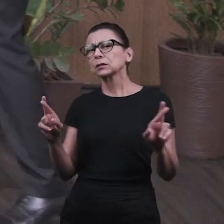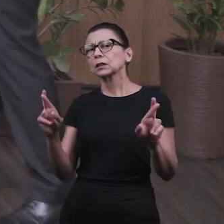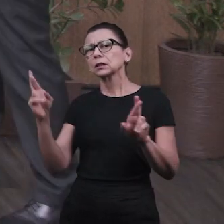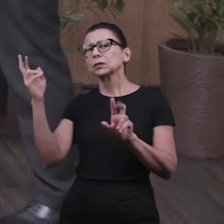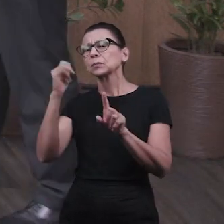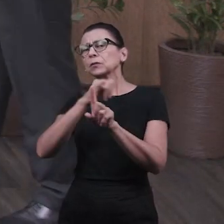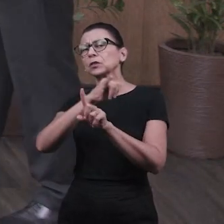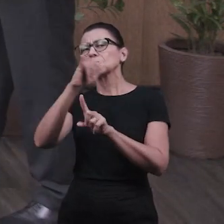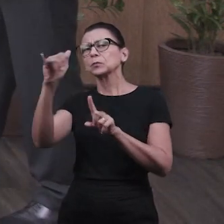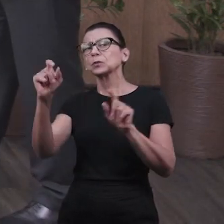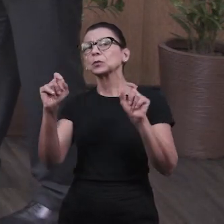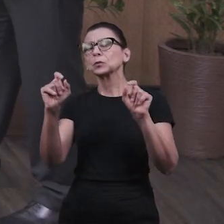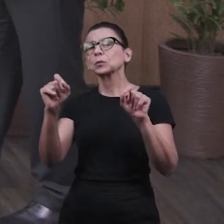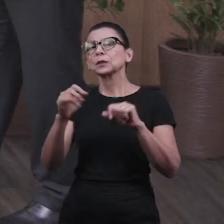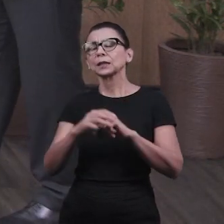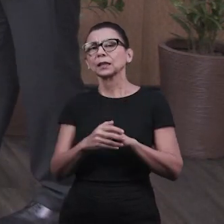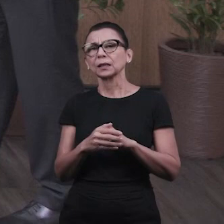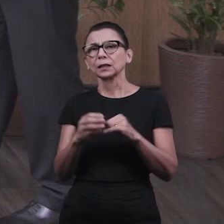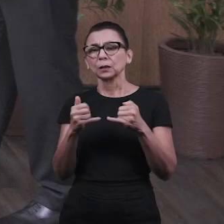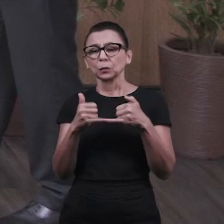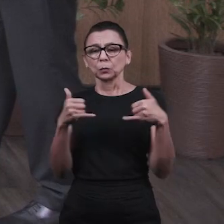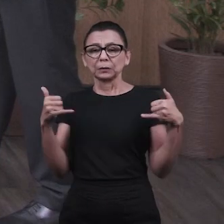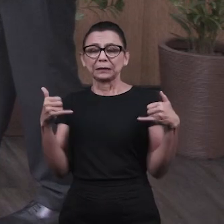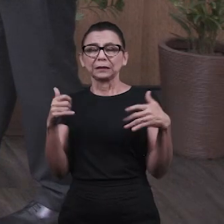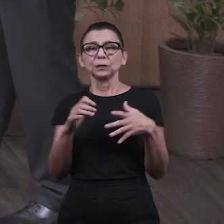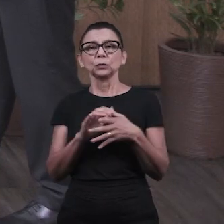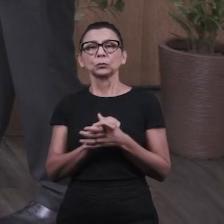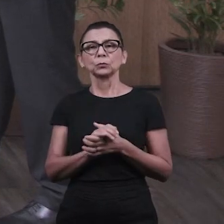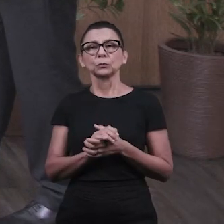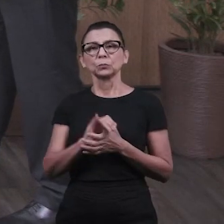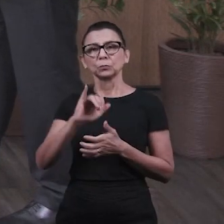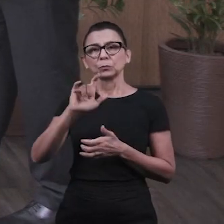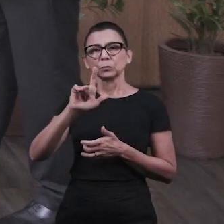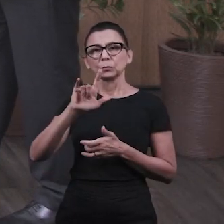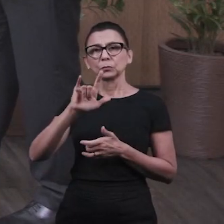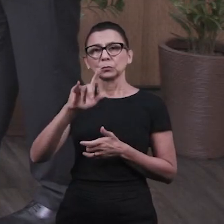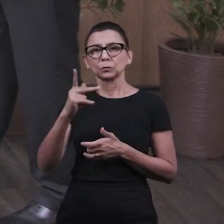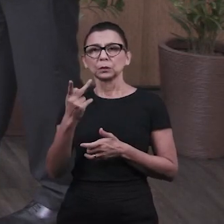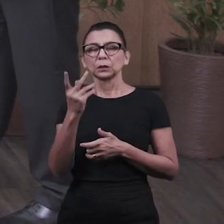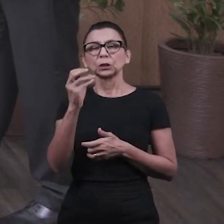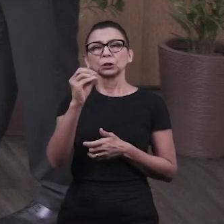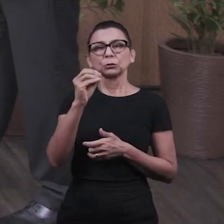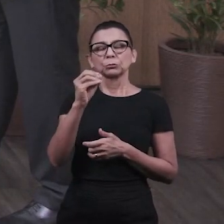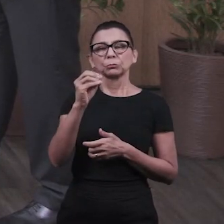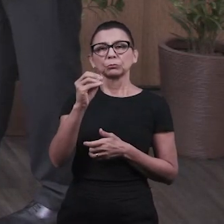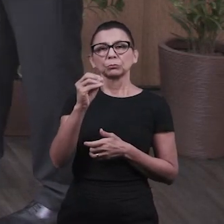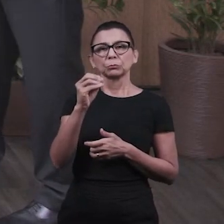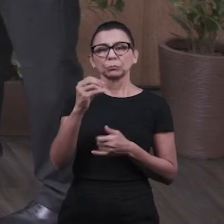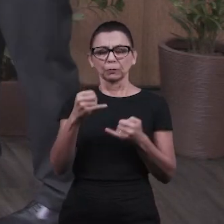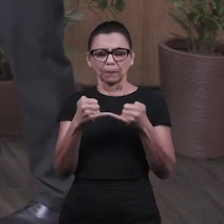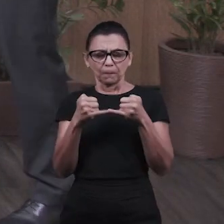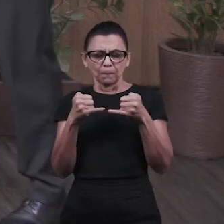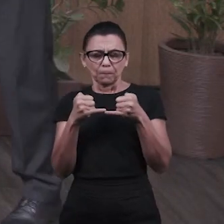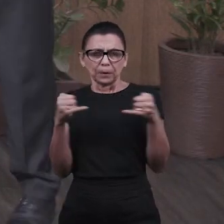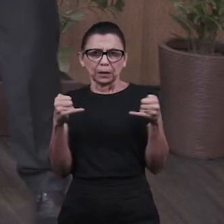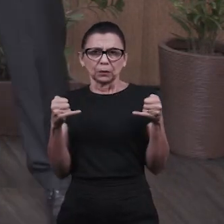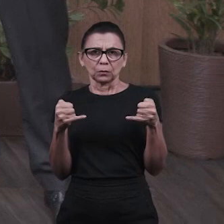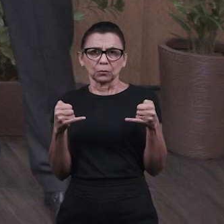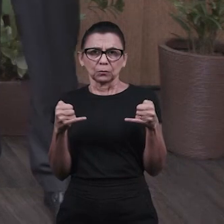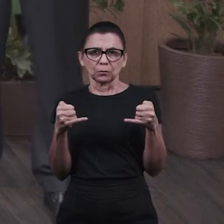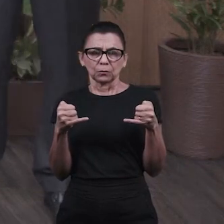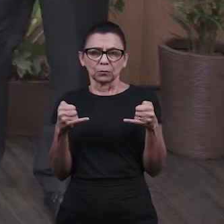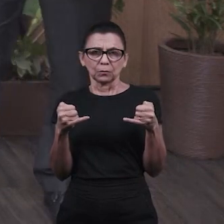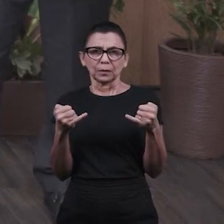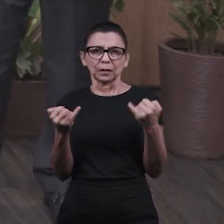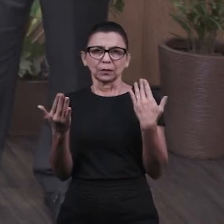fin. Exactement. L'aspect de lin fin parle de la pureté, de la sainteté. Amen. Dans le livre